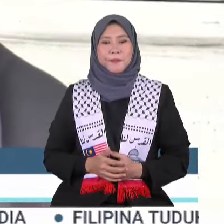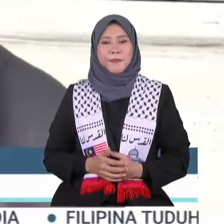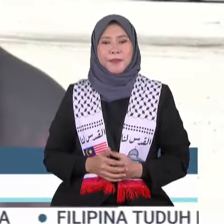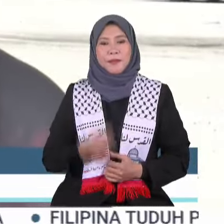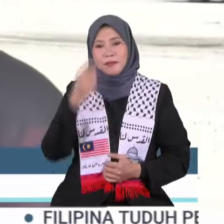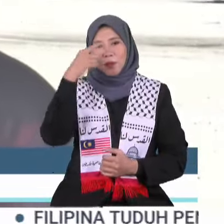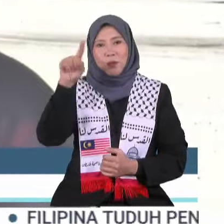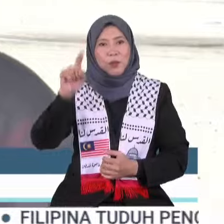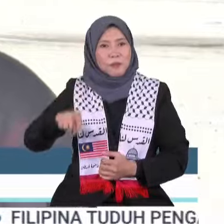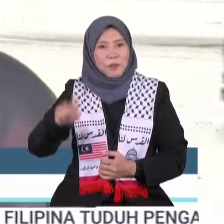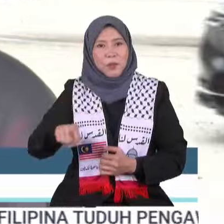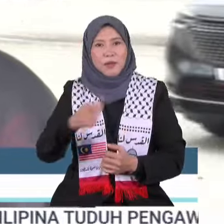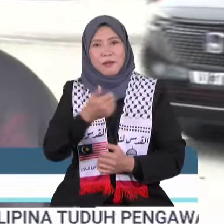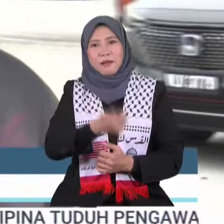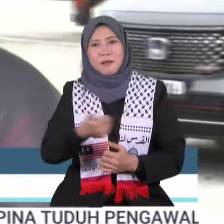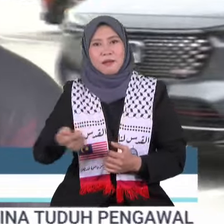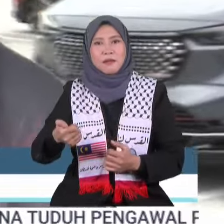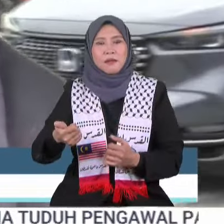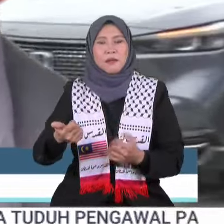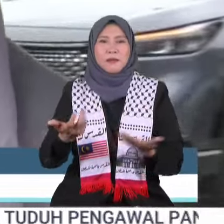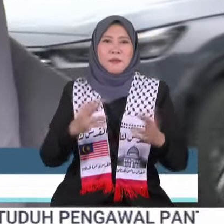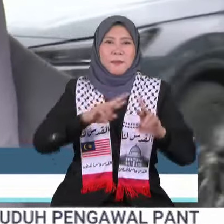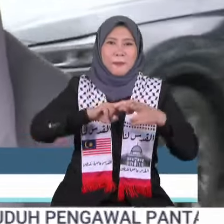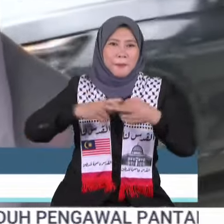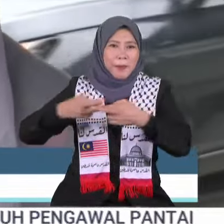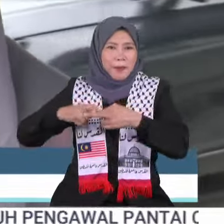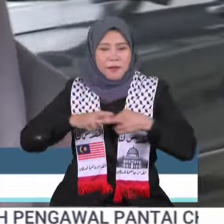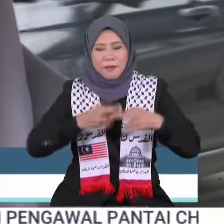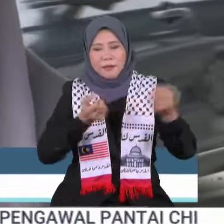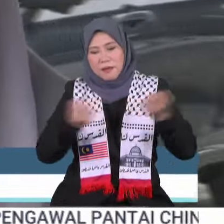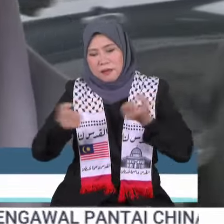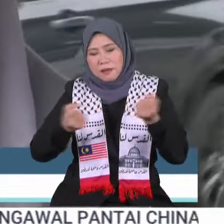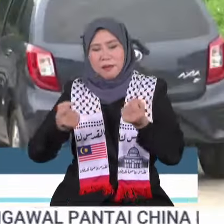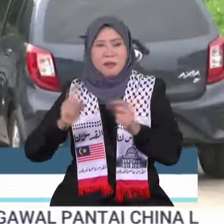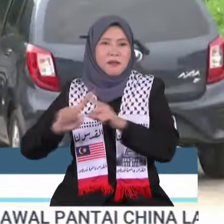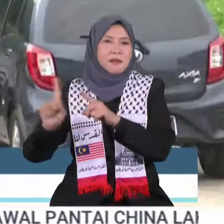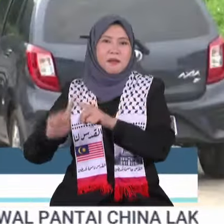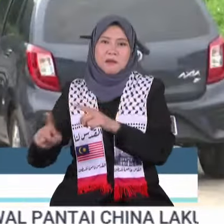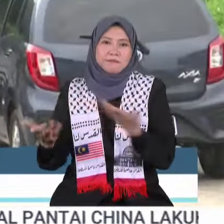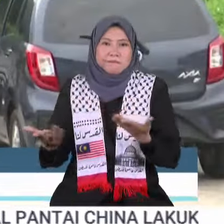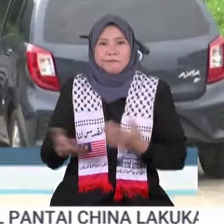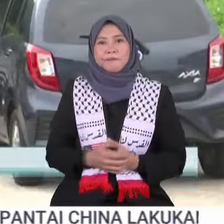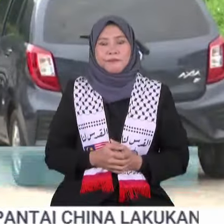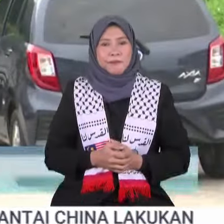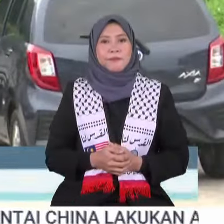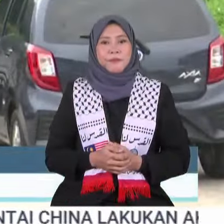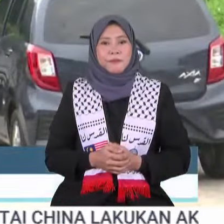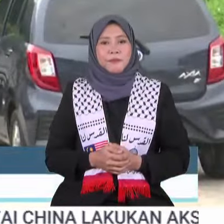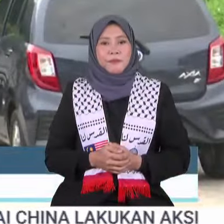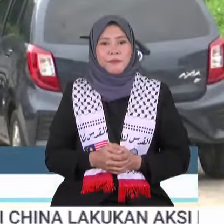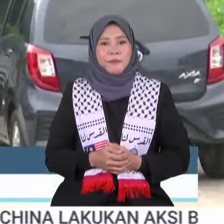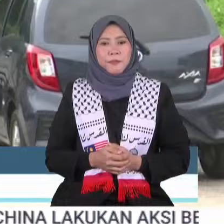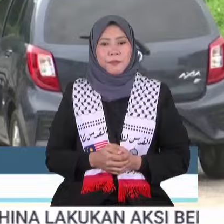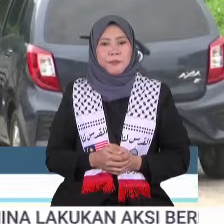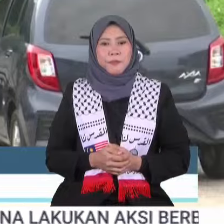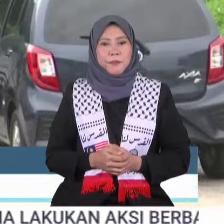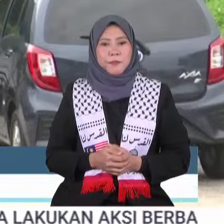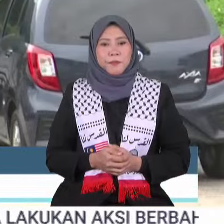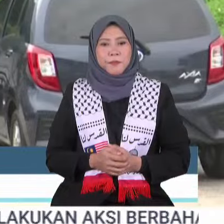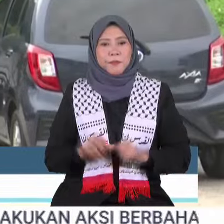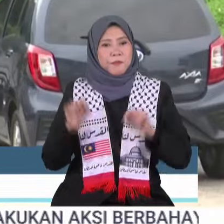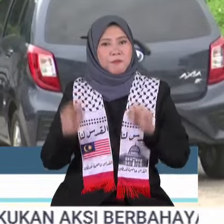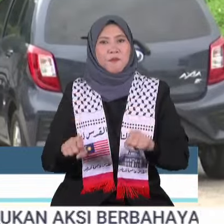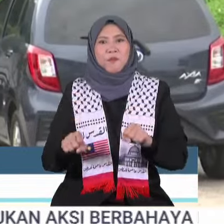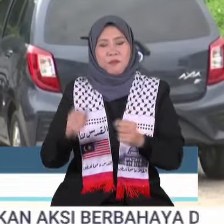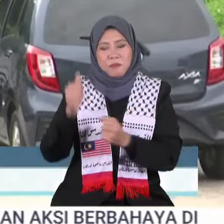Untuk keperluan asas lah, macam baiki kereta ke apa. Banyak keperluan lah. Itu boleh buat... Kita boleh